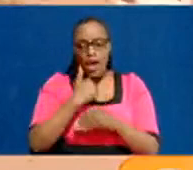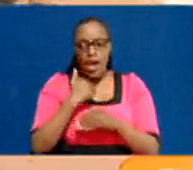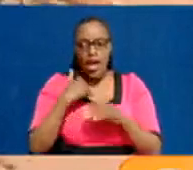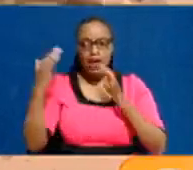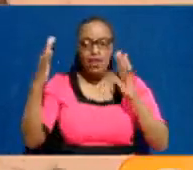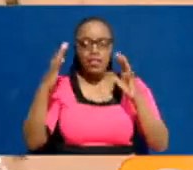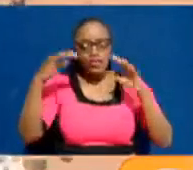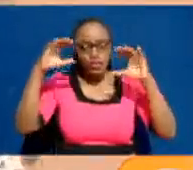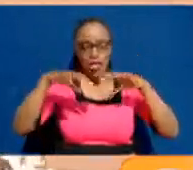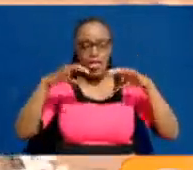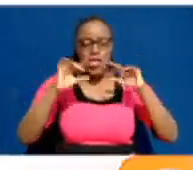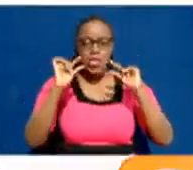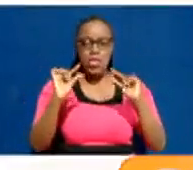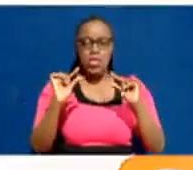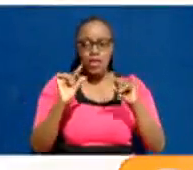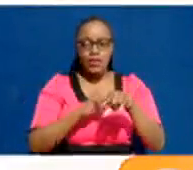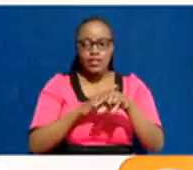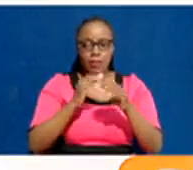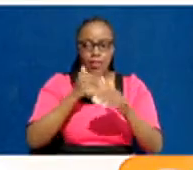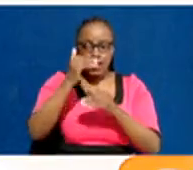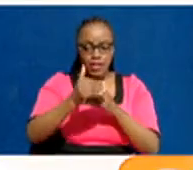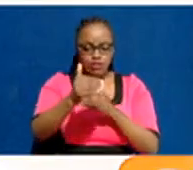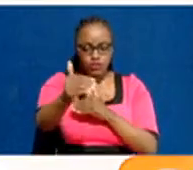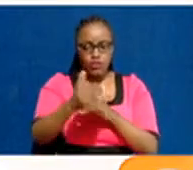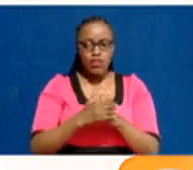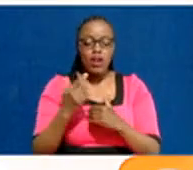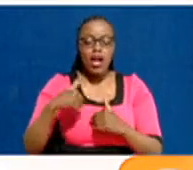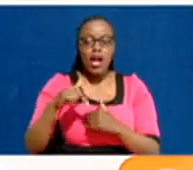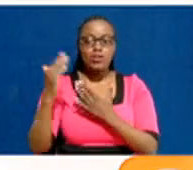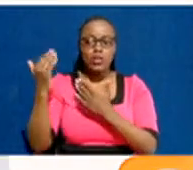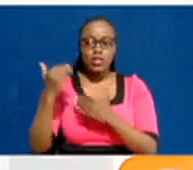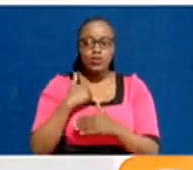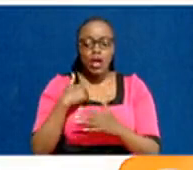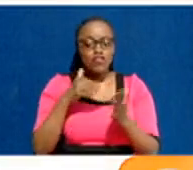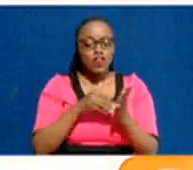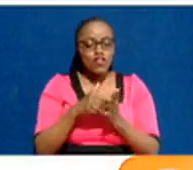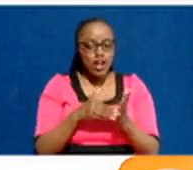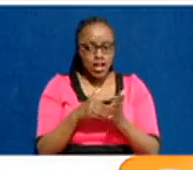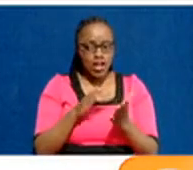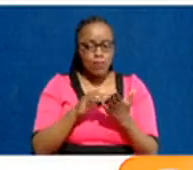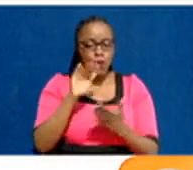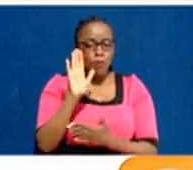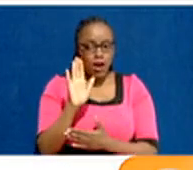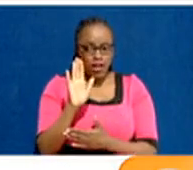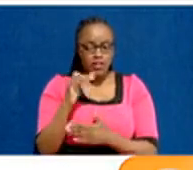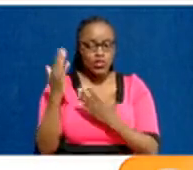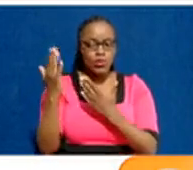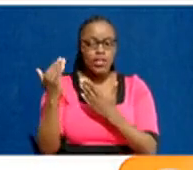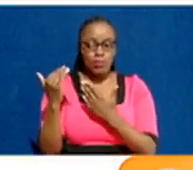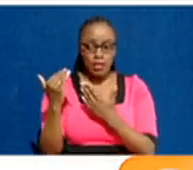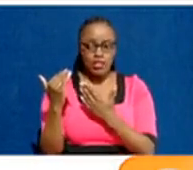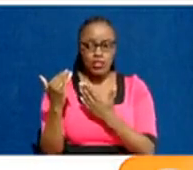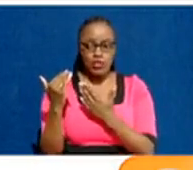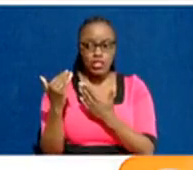wa mvua chache msimu ujao. So we expect them to be more vulnerable to the expected